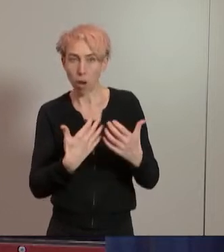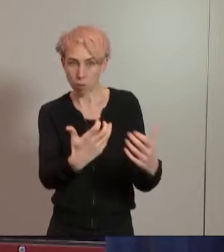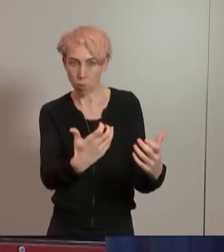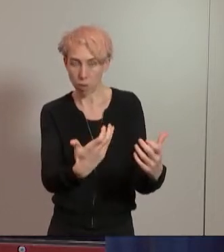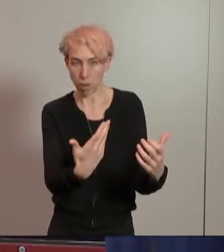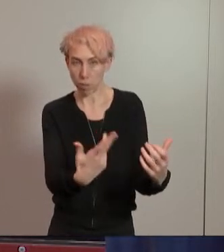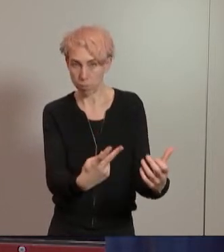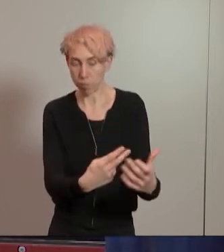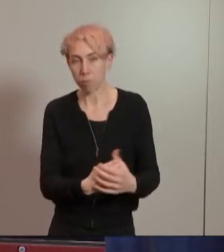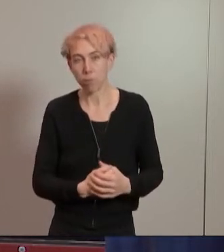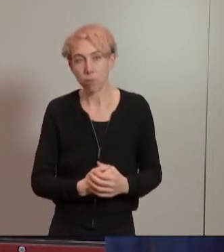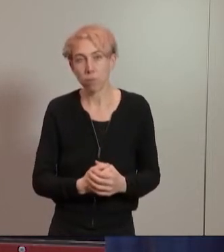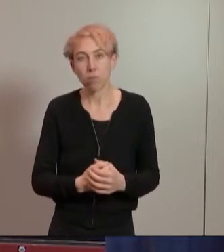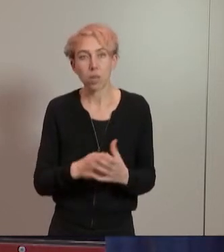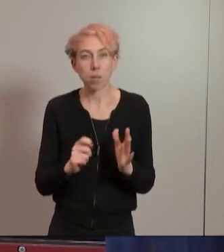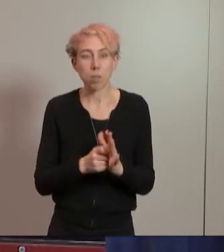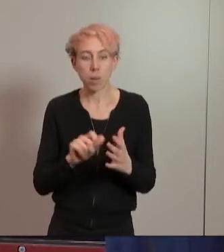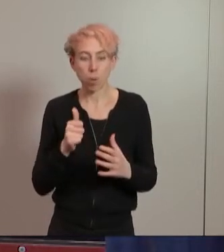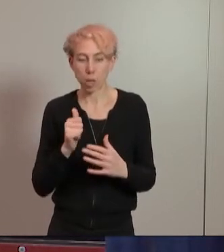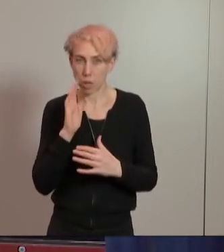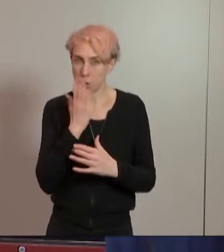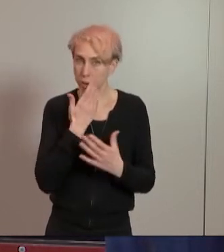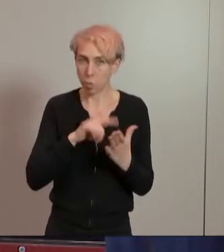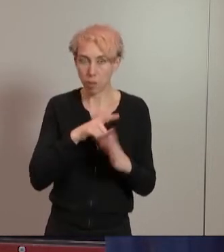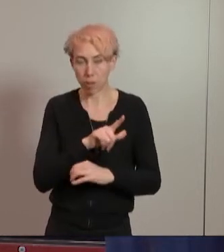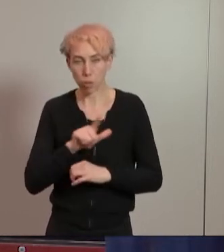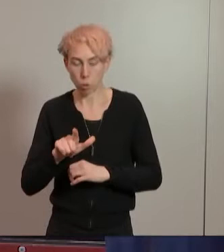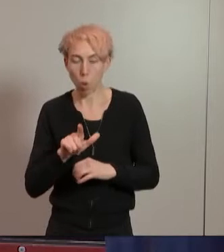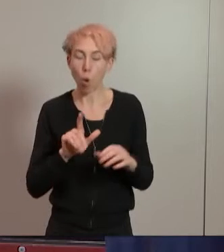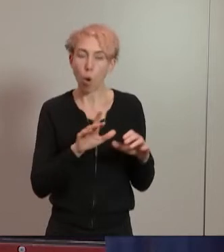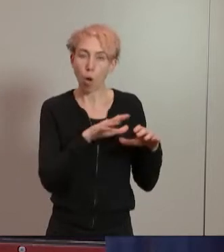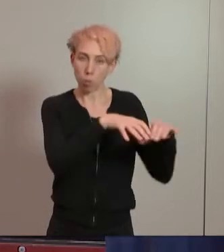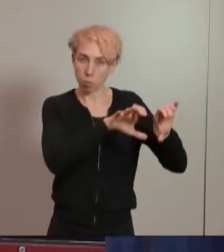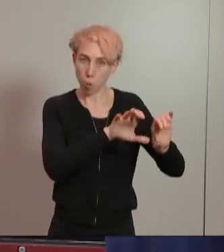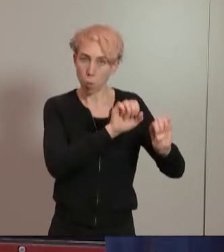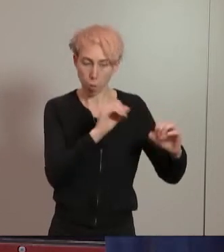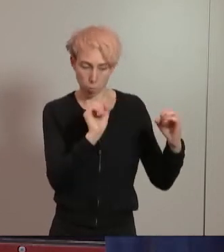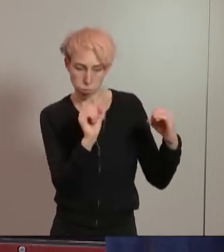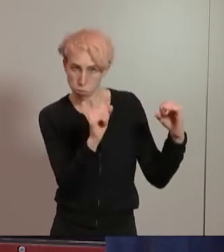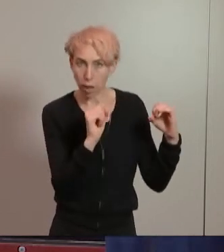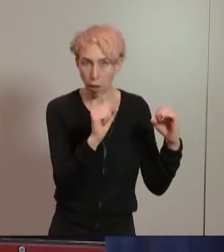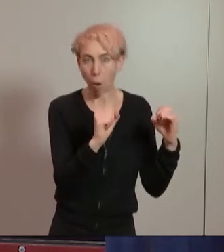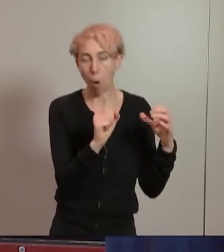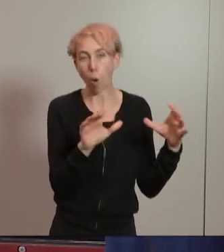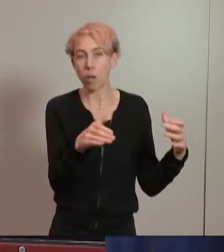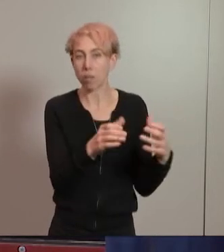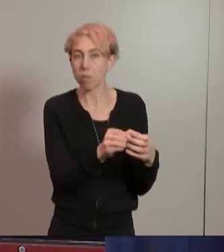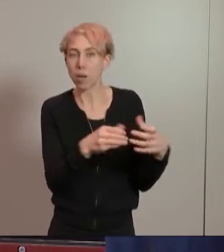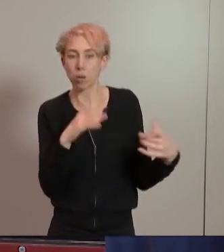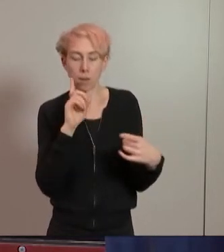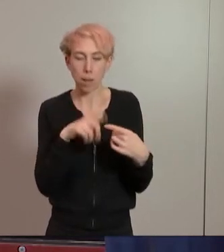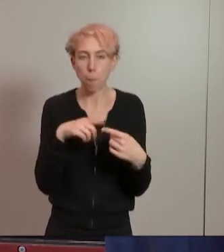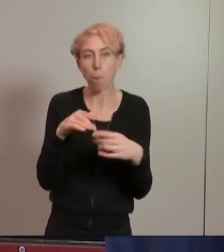délibérante. Au 1er janvier 2022, les collectivités pourront conclure des accords collectifs majoritaires sur la protection